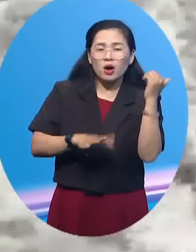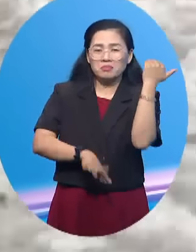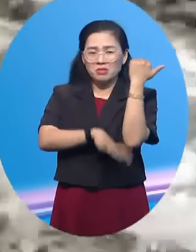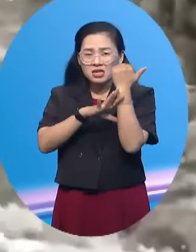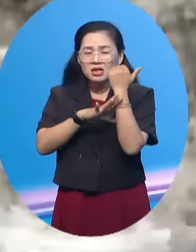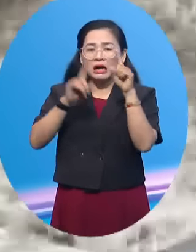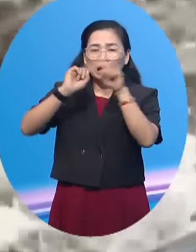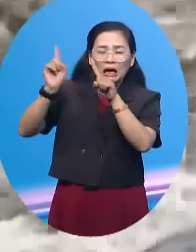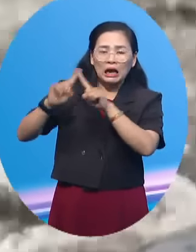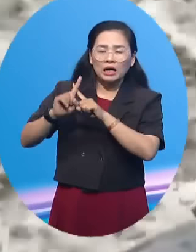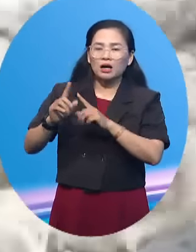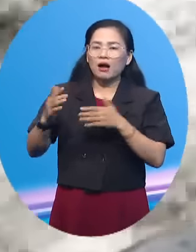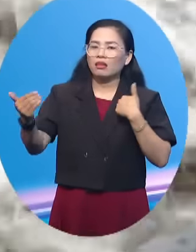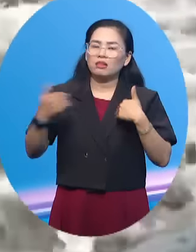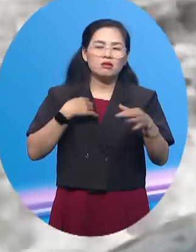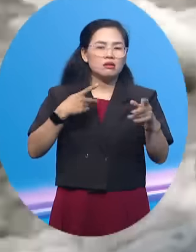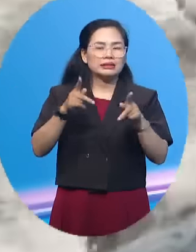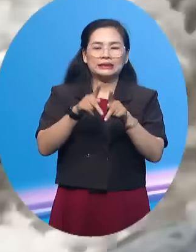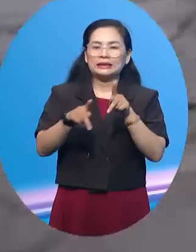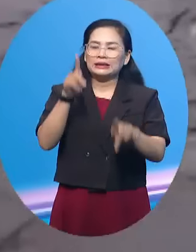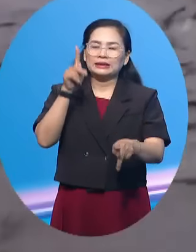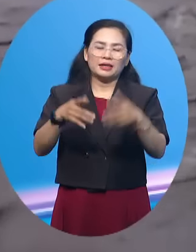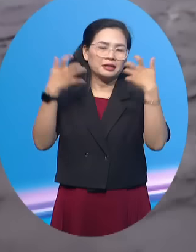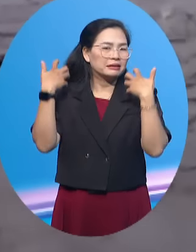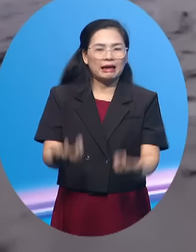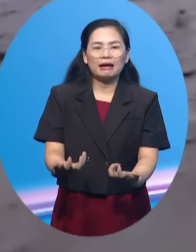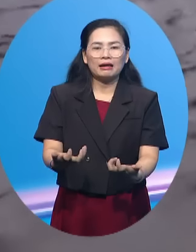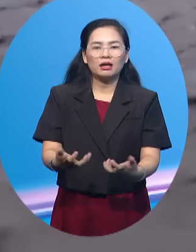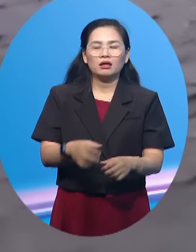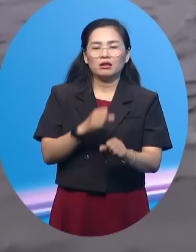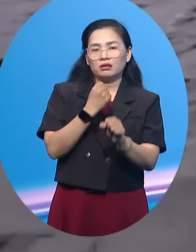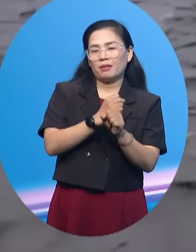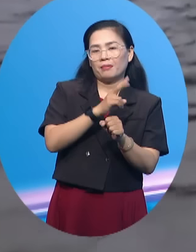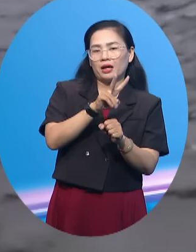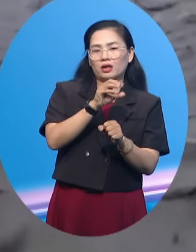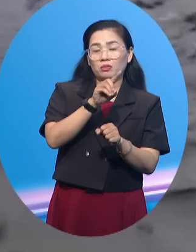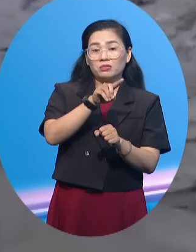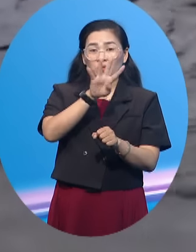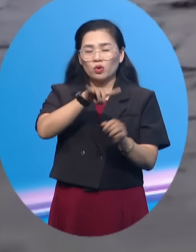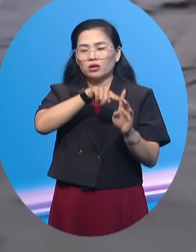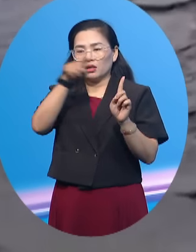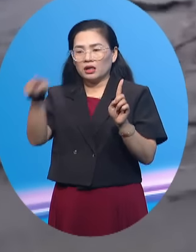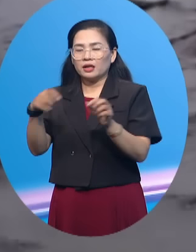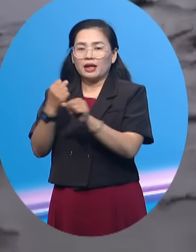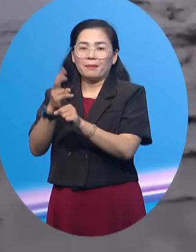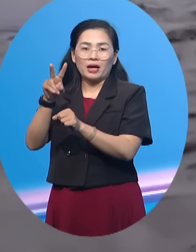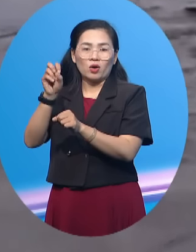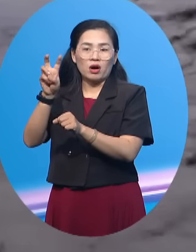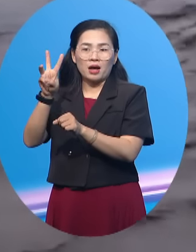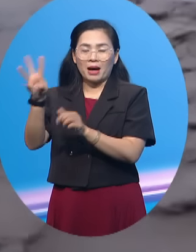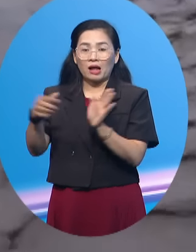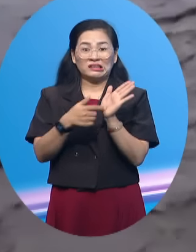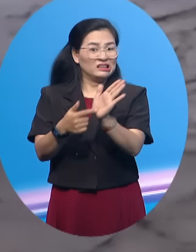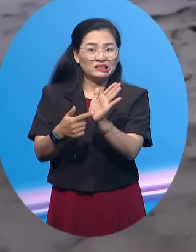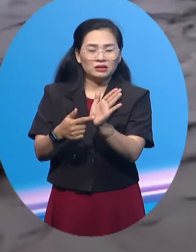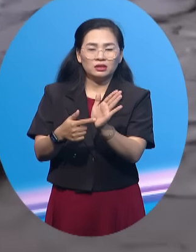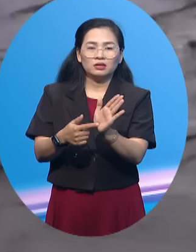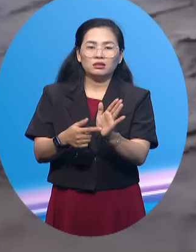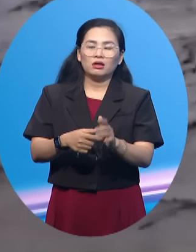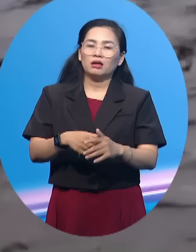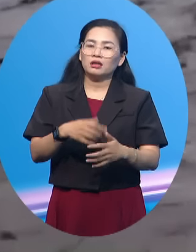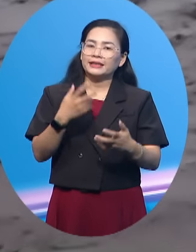toàn cầu là khoảng 2.000 tỷ đô la Mỹ trong thời gian từ năm 2014 đến 2023. Con số này gần ngang với